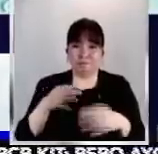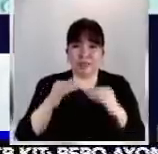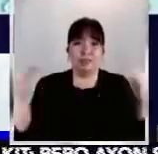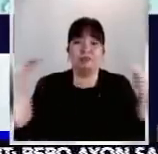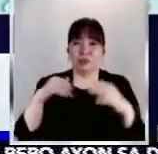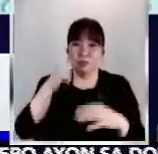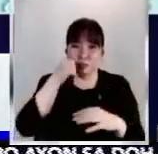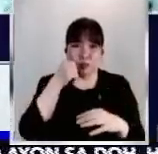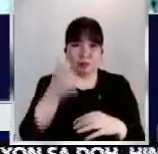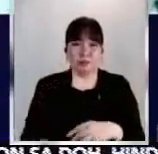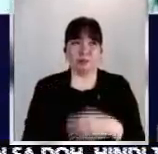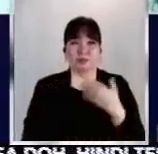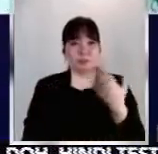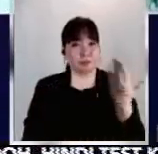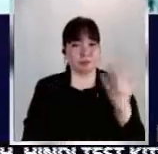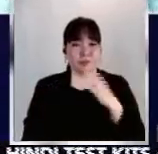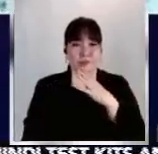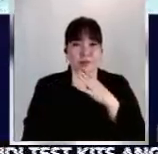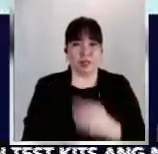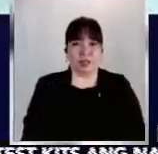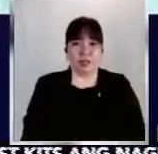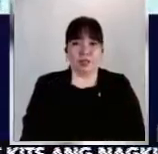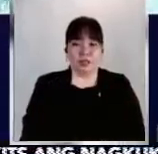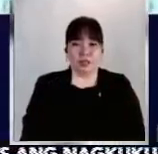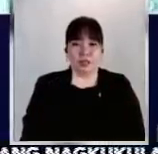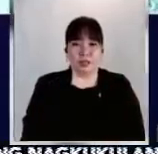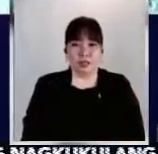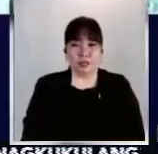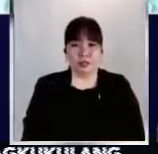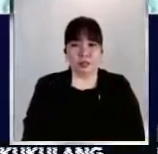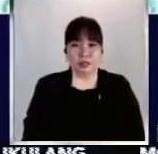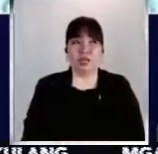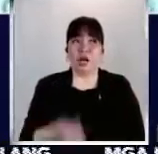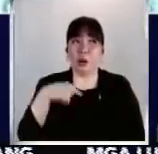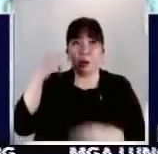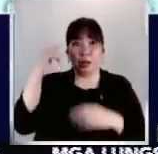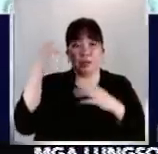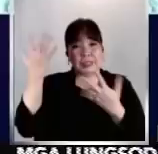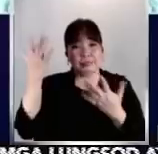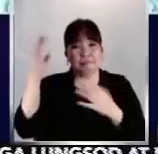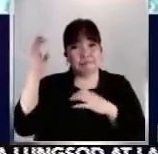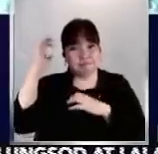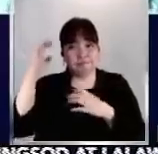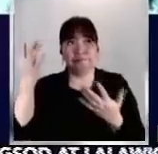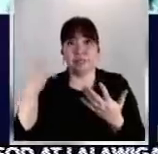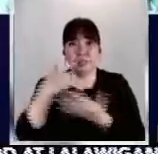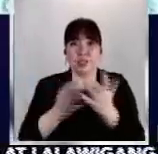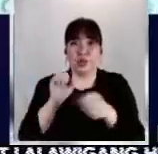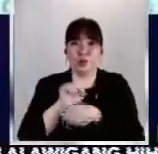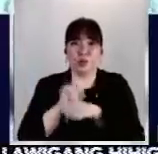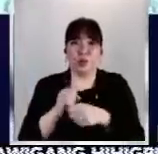In anticipation to the possibility of some of our workers being